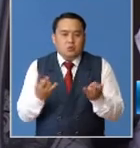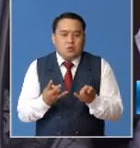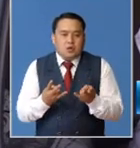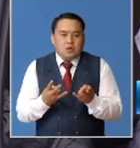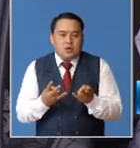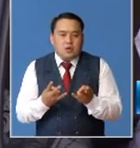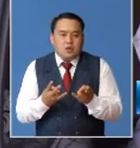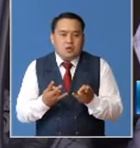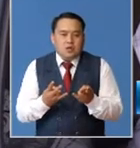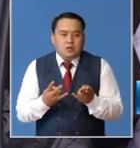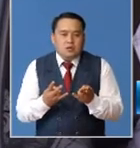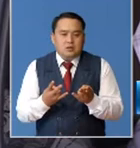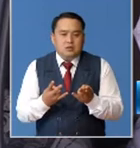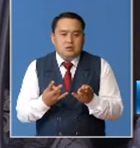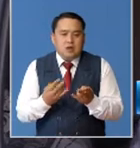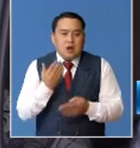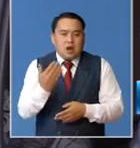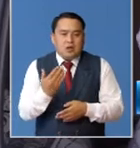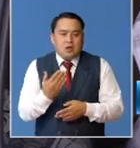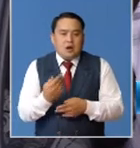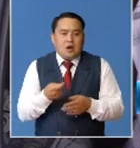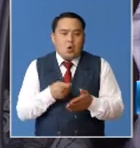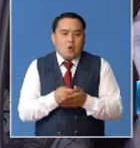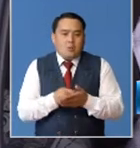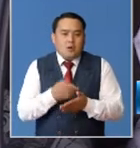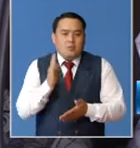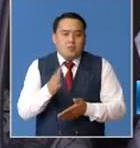Так сказать, они же нас кормят, а